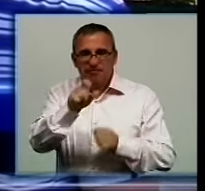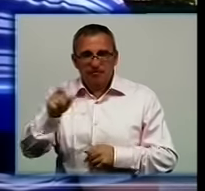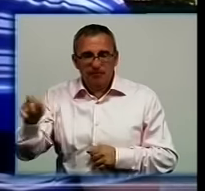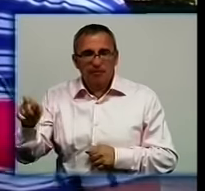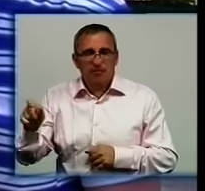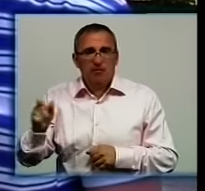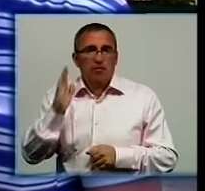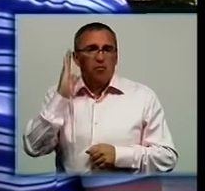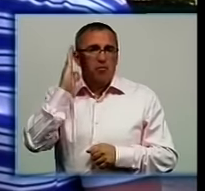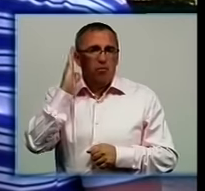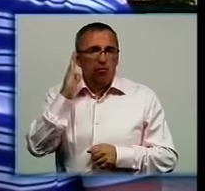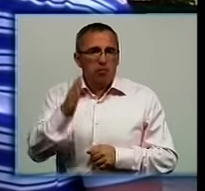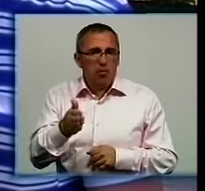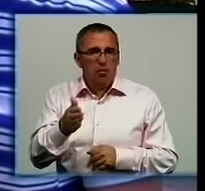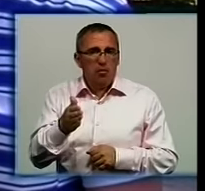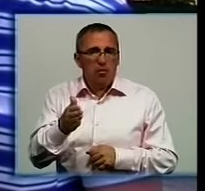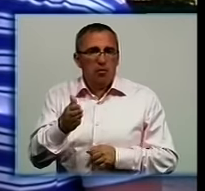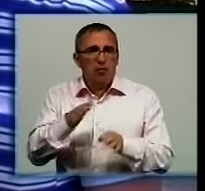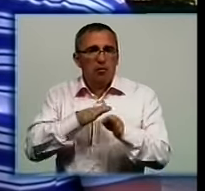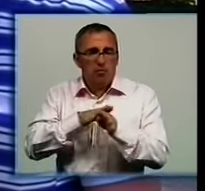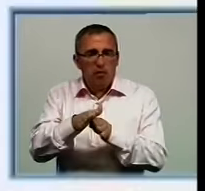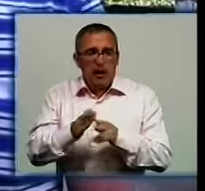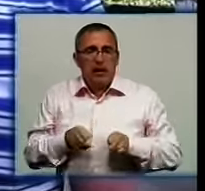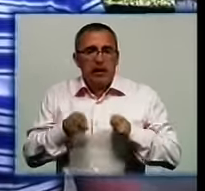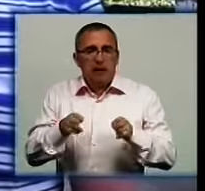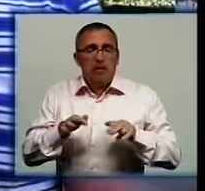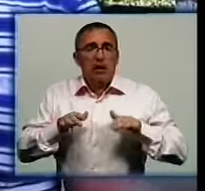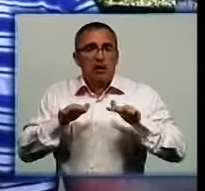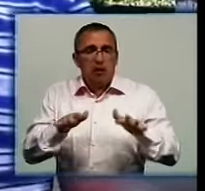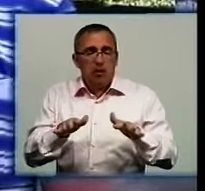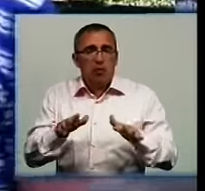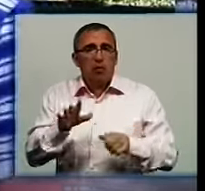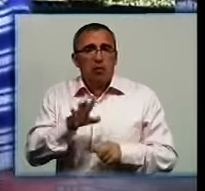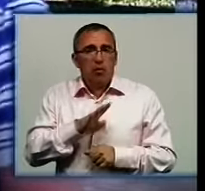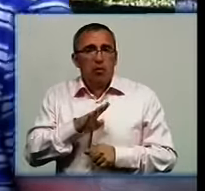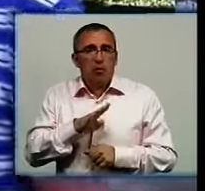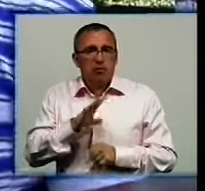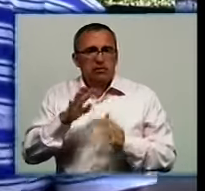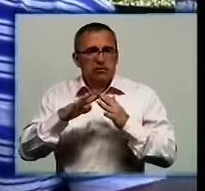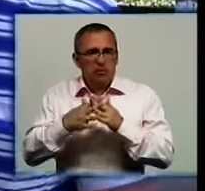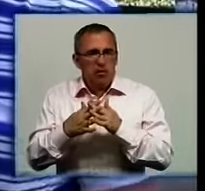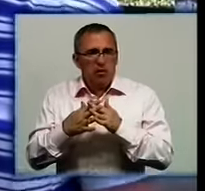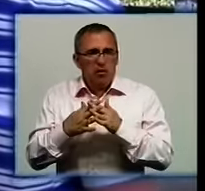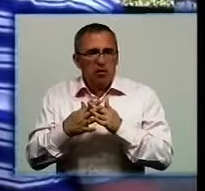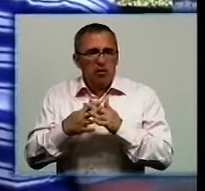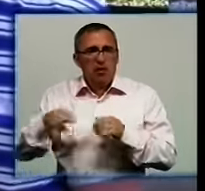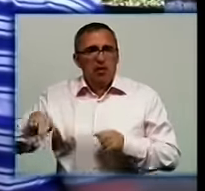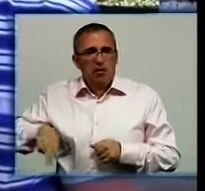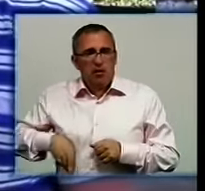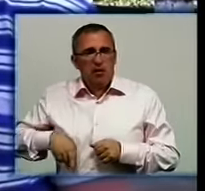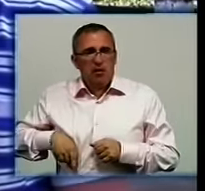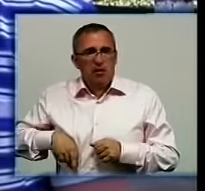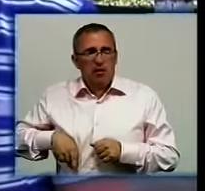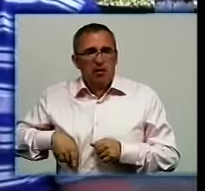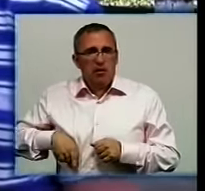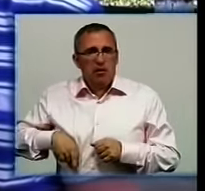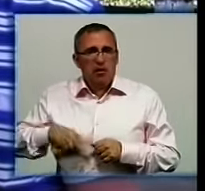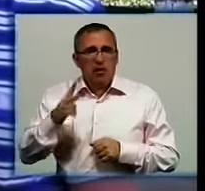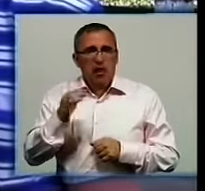буде проваджена кримінальна справа. В суботу була зустріч у нас з директором АФЕ